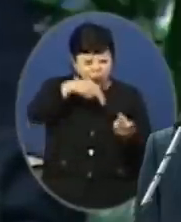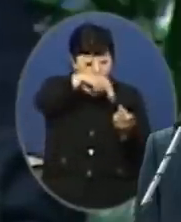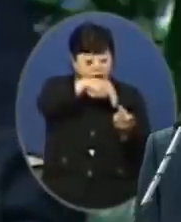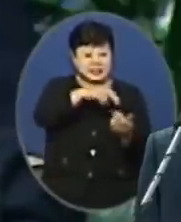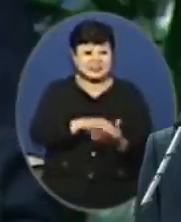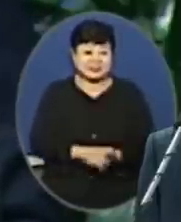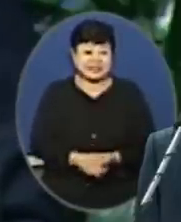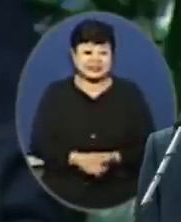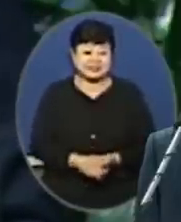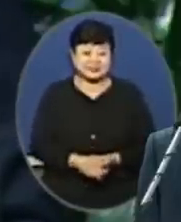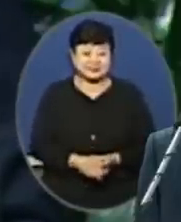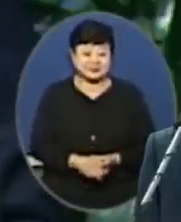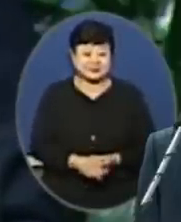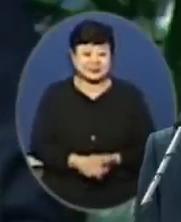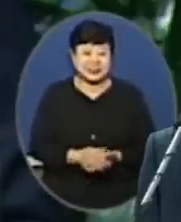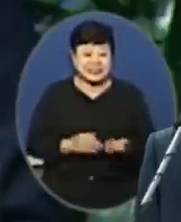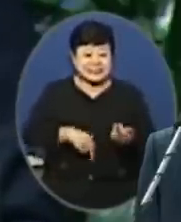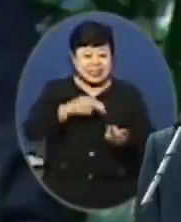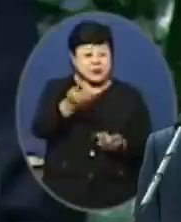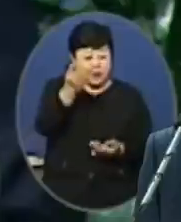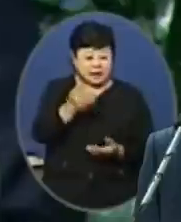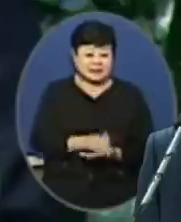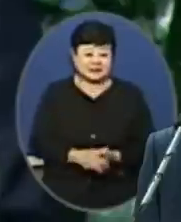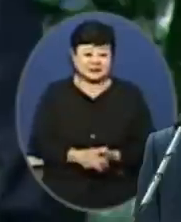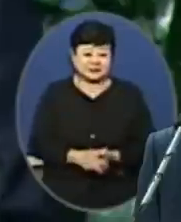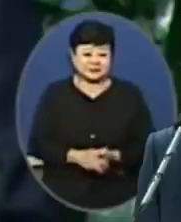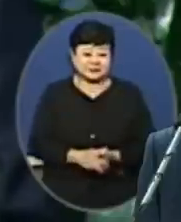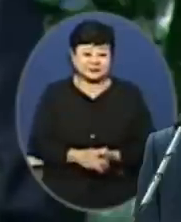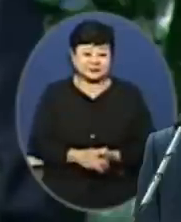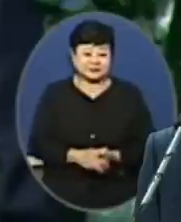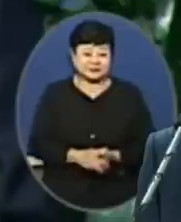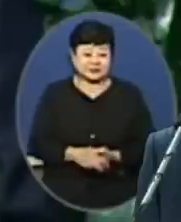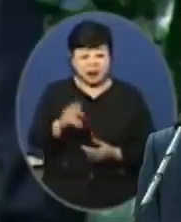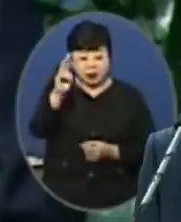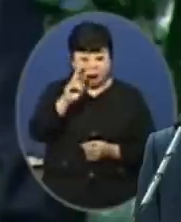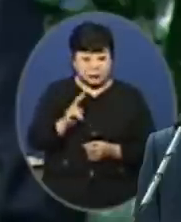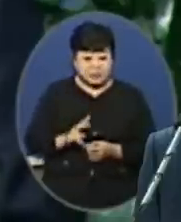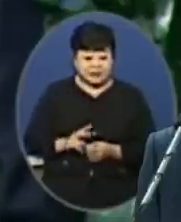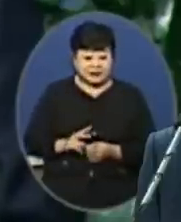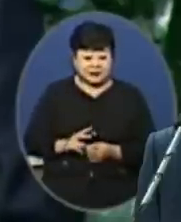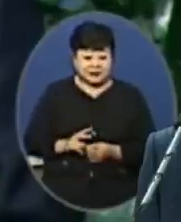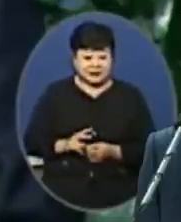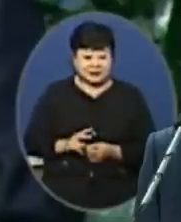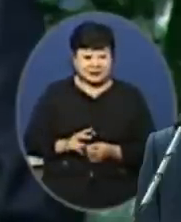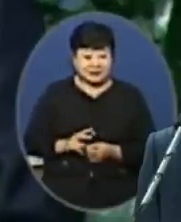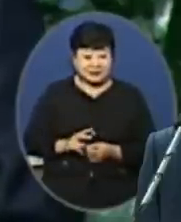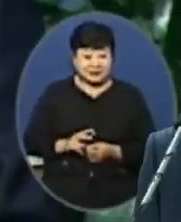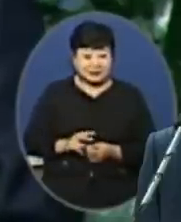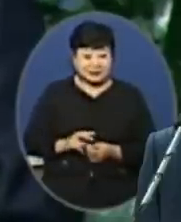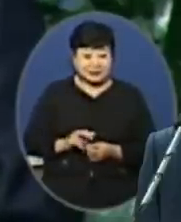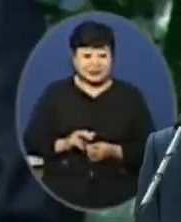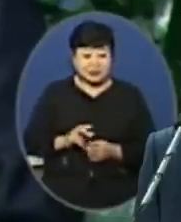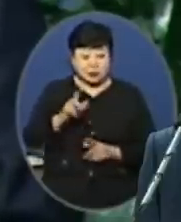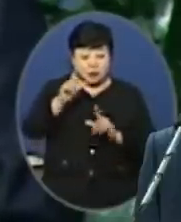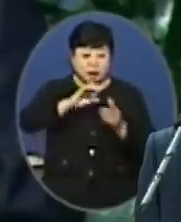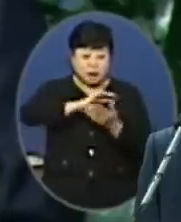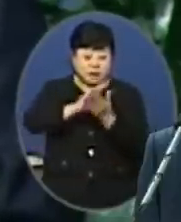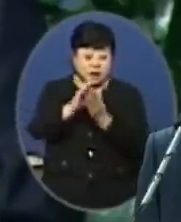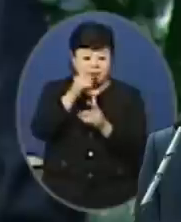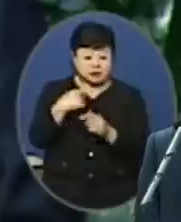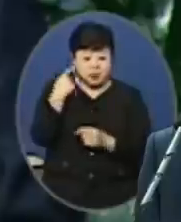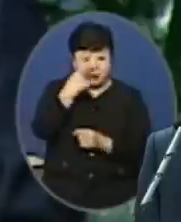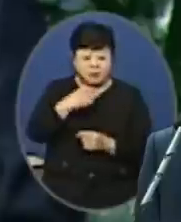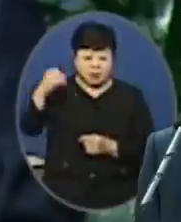올라가셨습니다. 산 위에 올라가자마자 갑자기 형상이 변했습니다. 예수님의